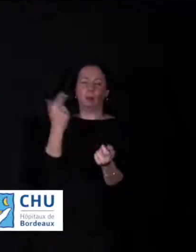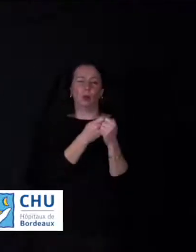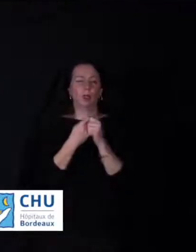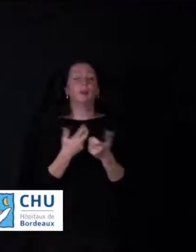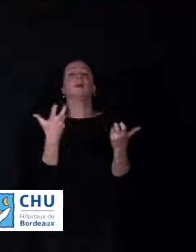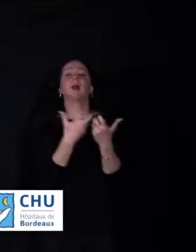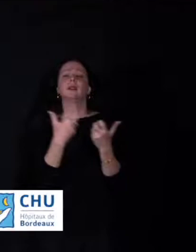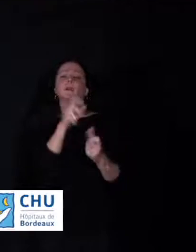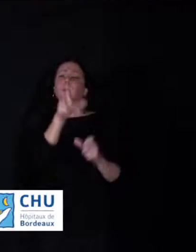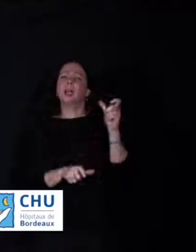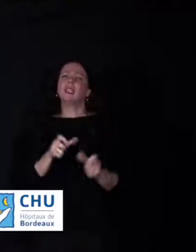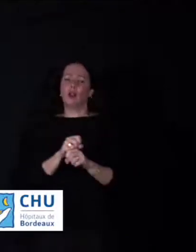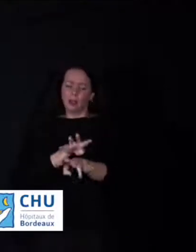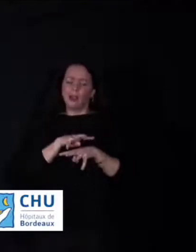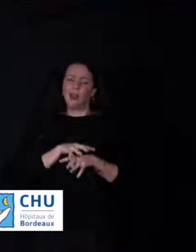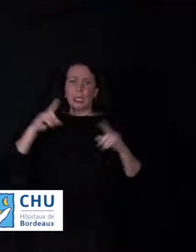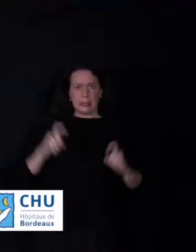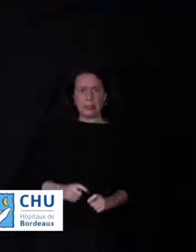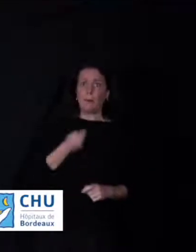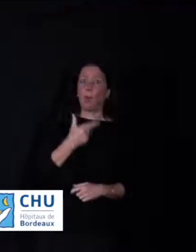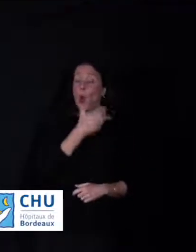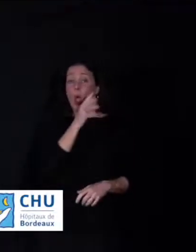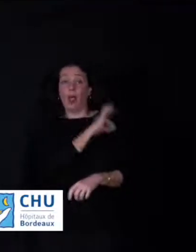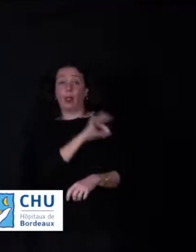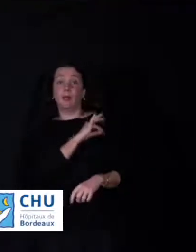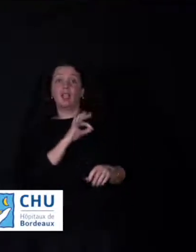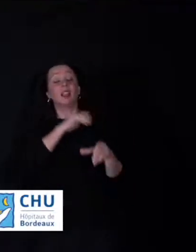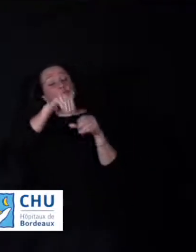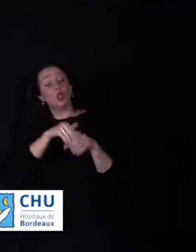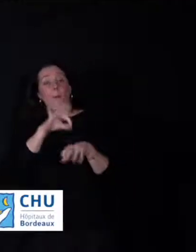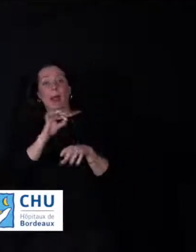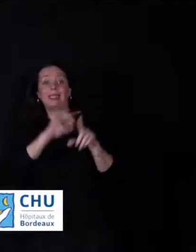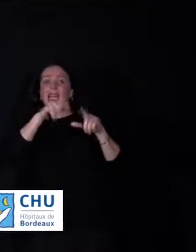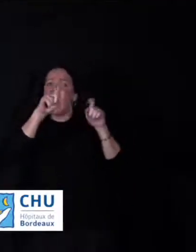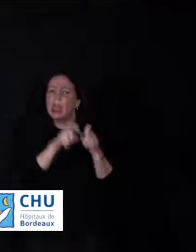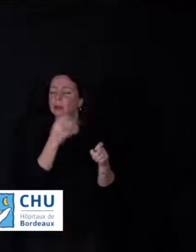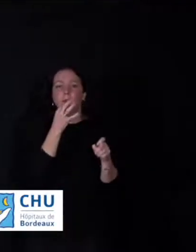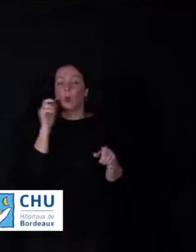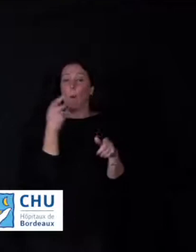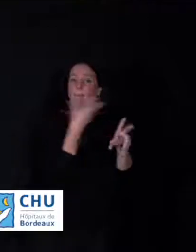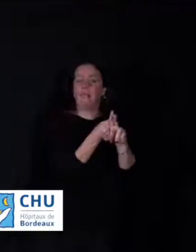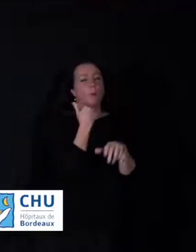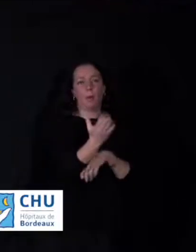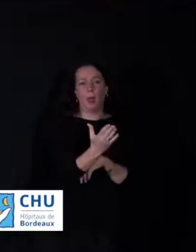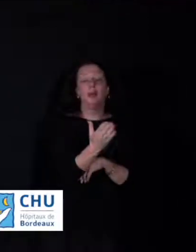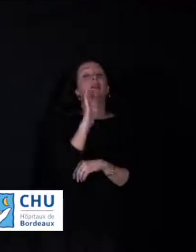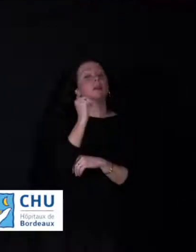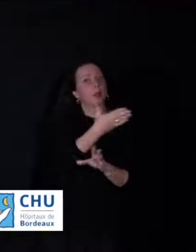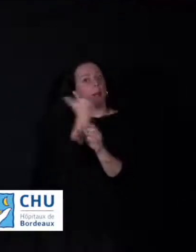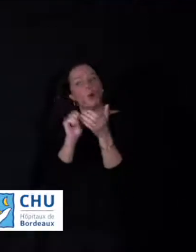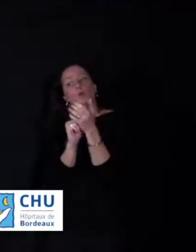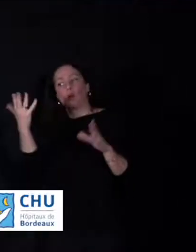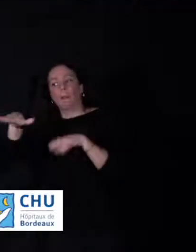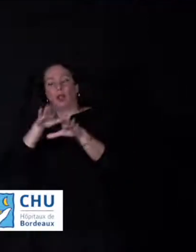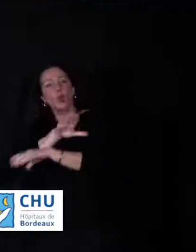exemple, des patients immunodéprimés, on ne pourrait pas leur proposer un vaccin atténué. Dans ces cas-là, c'est bien d'avoir d'autres stratégies vaccinales et je pense que plusieurs vaccins